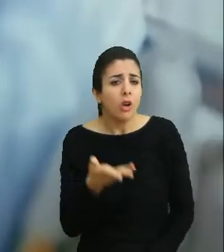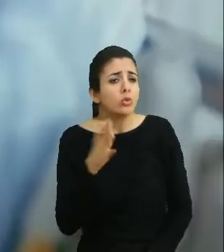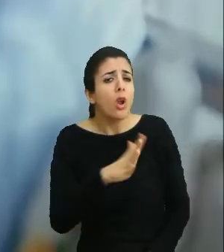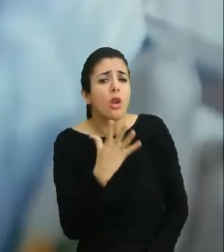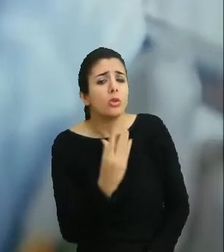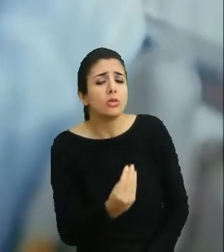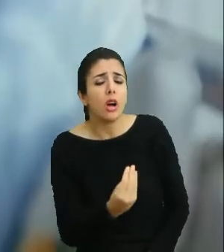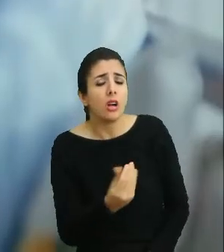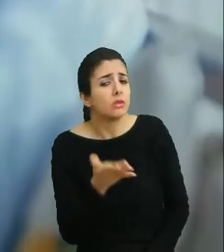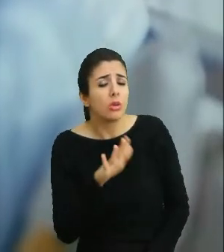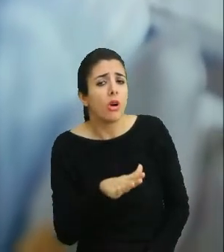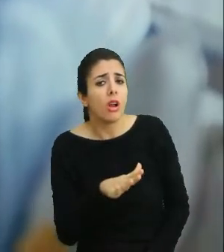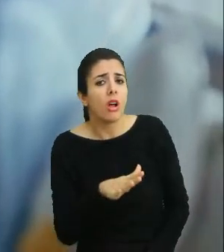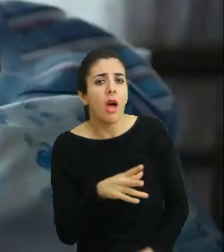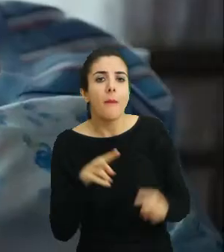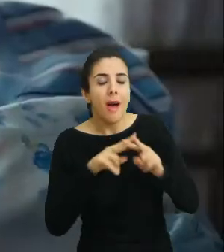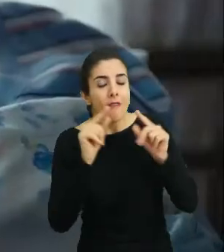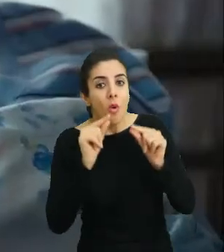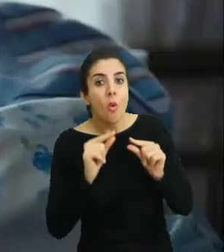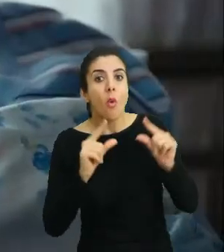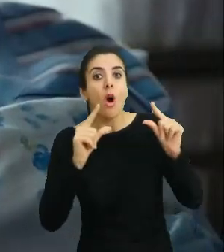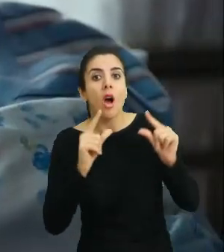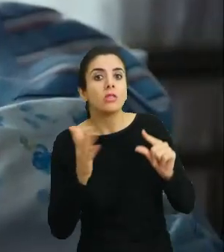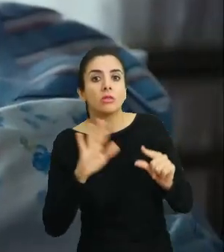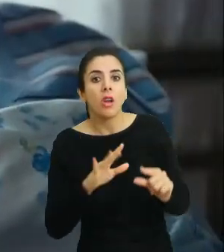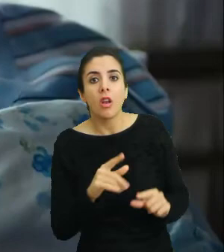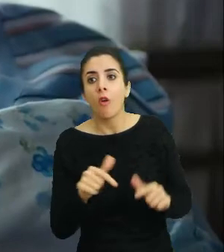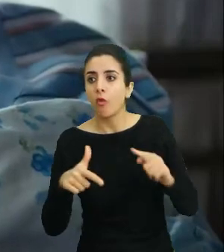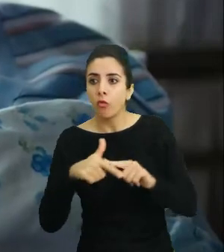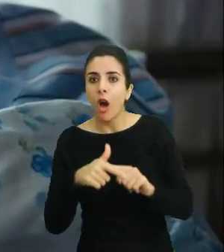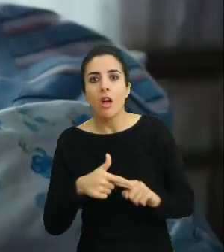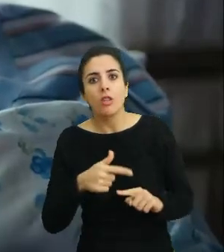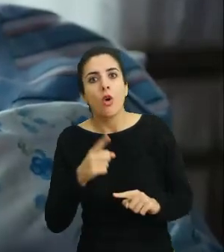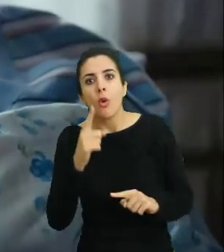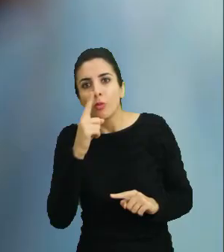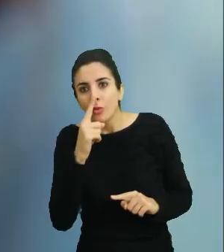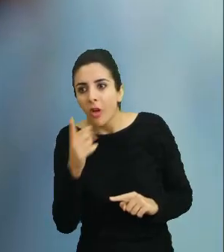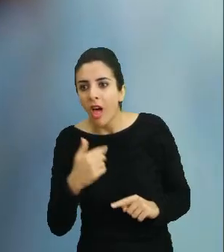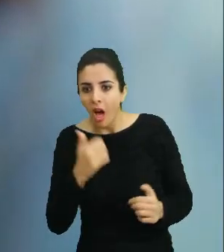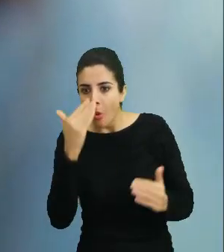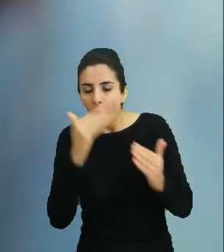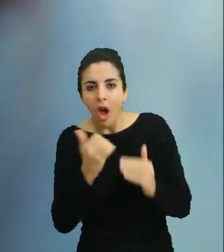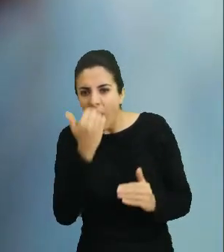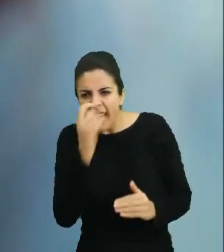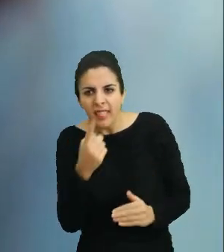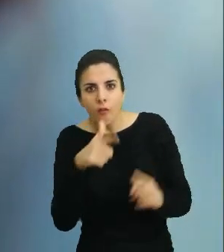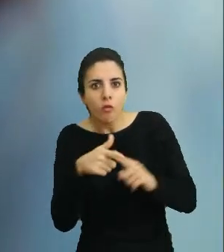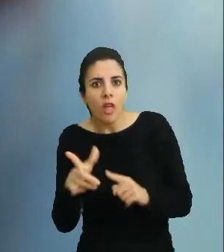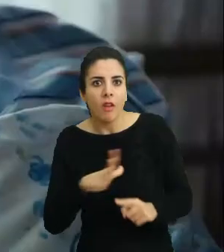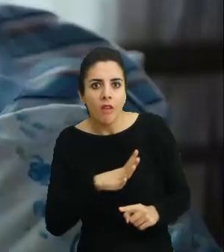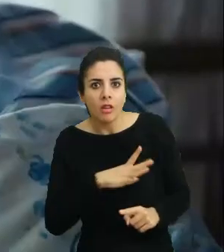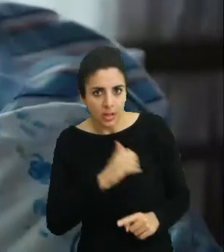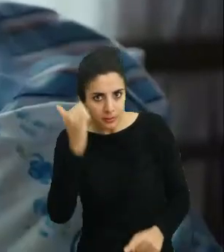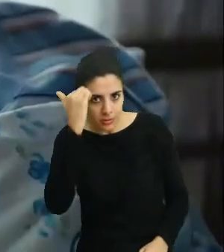Hı? Merve'ye uyan tek kanın Fuat müdürde olduğunu öğrendiğinde pişman olmayacak mıydın?